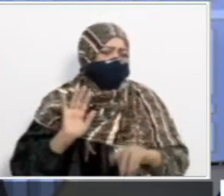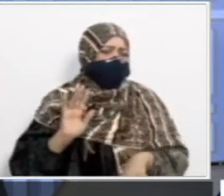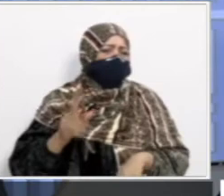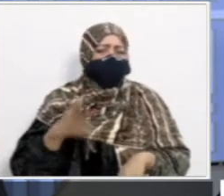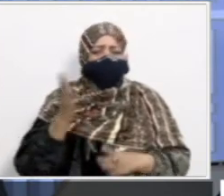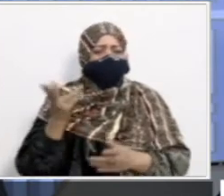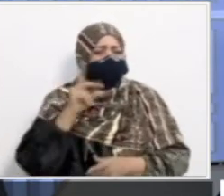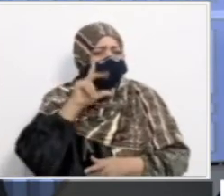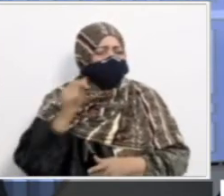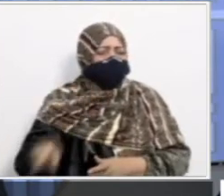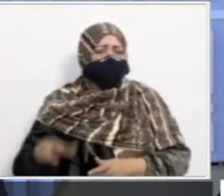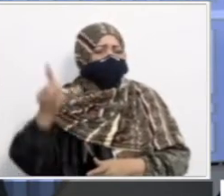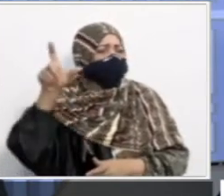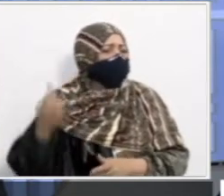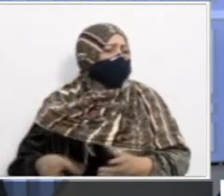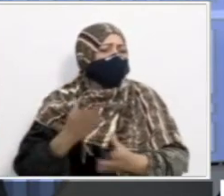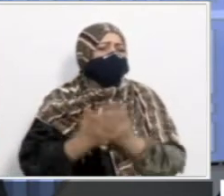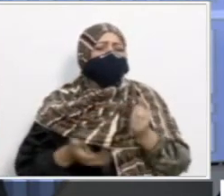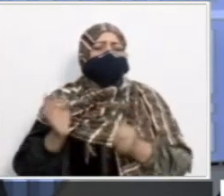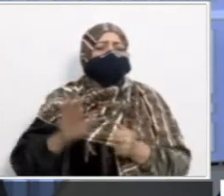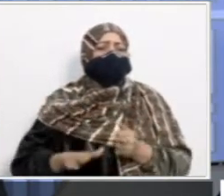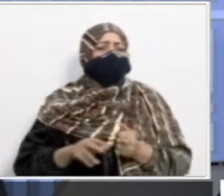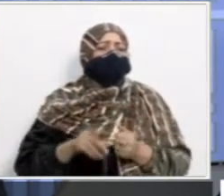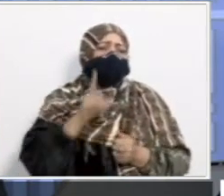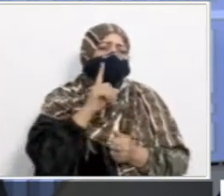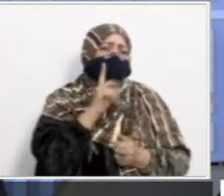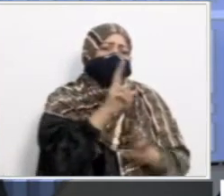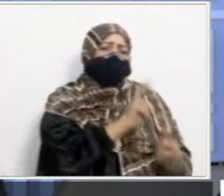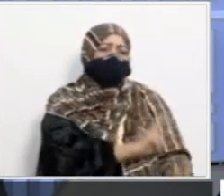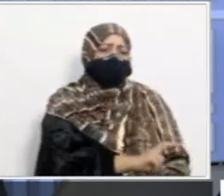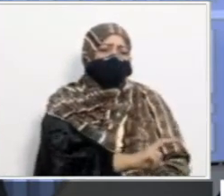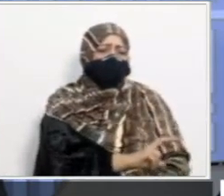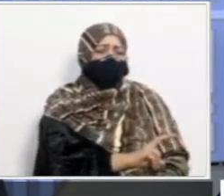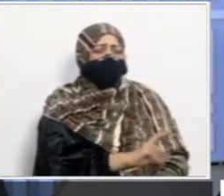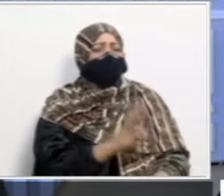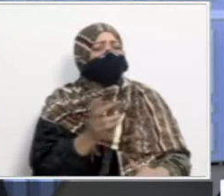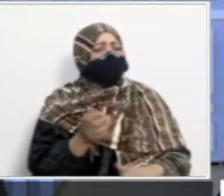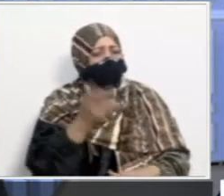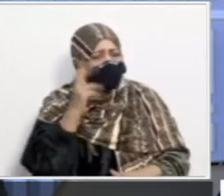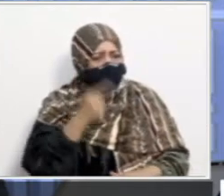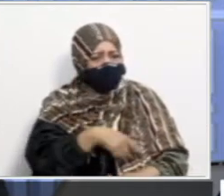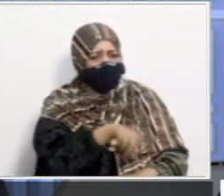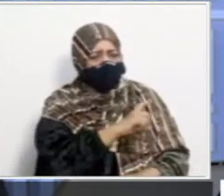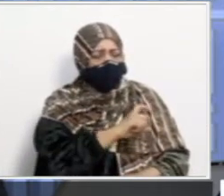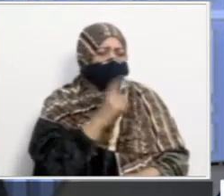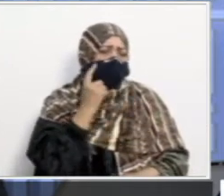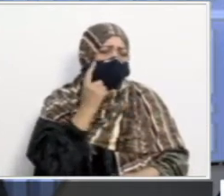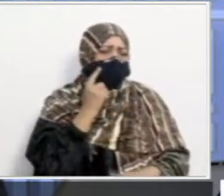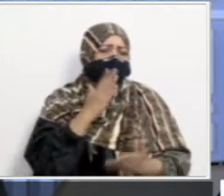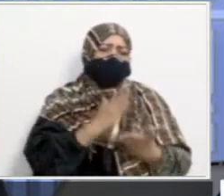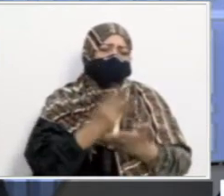ترك أمه، وأمه هنا عندها الثلث أمه، لأن ما عندهاش فرع وارث ولا تعدد